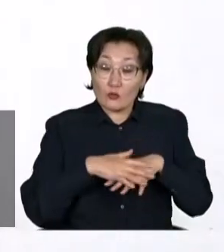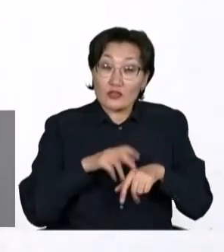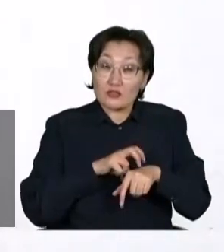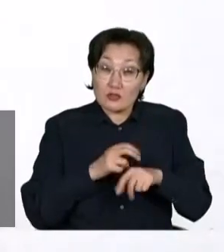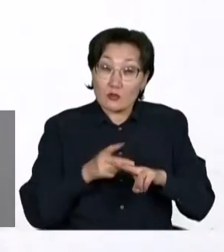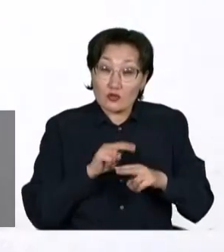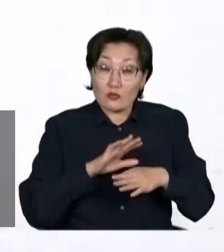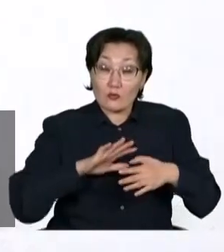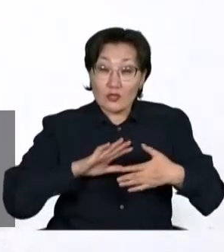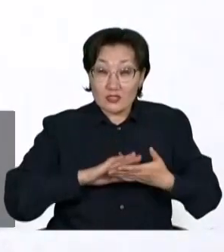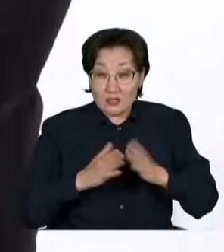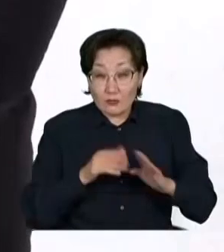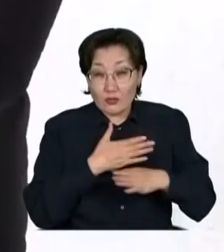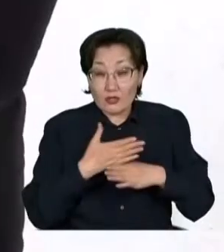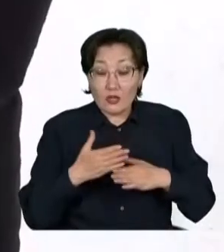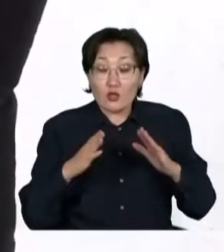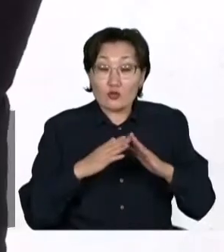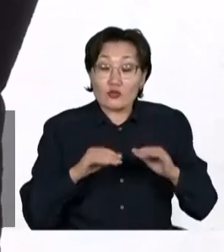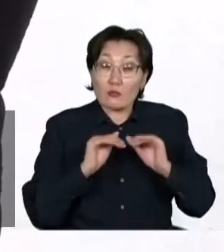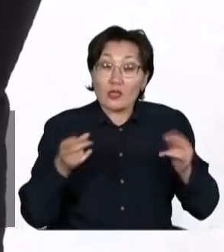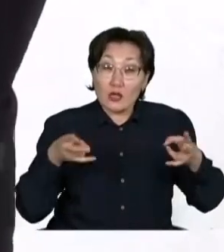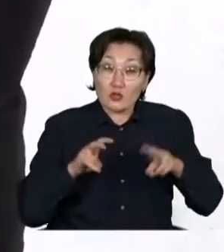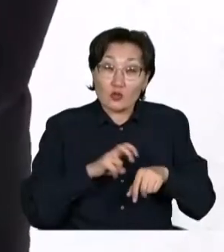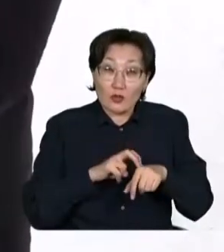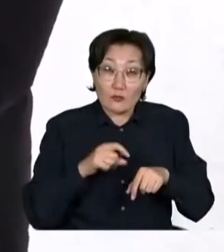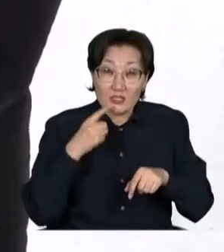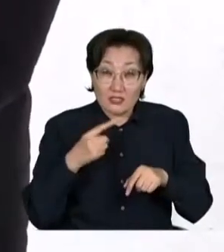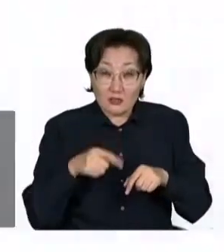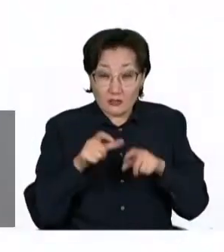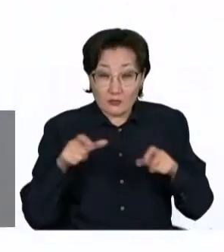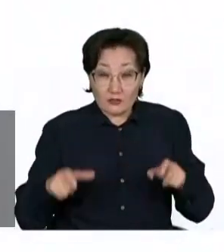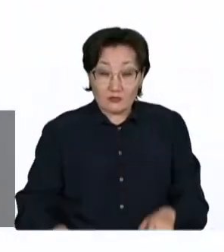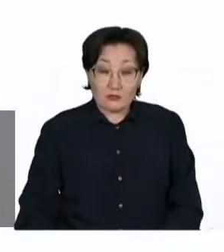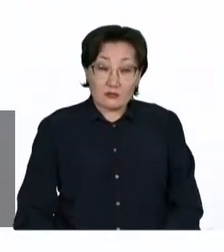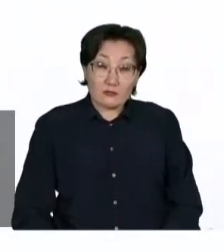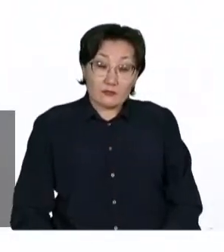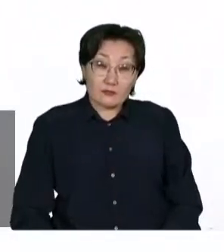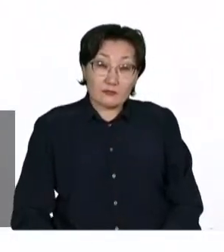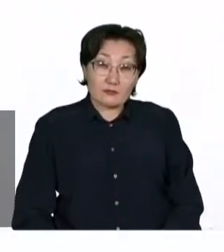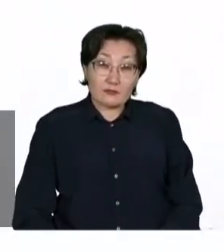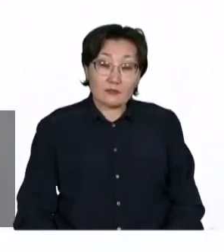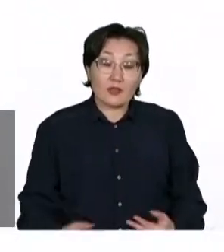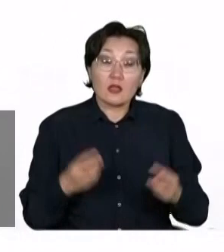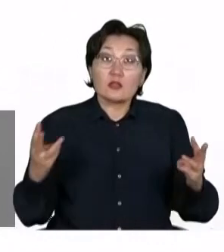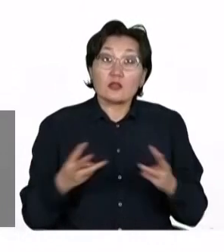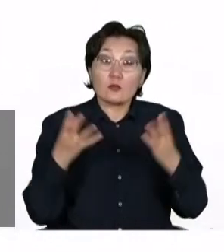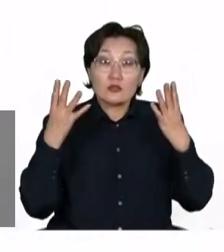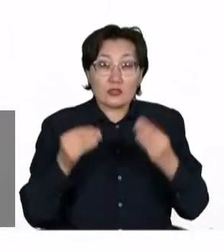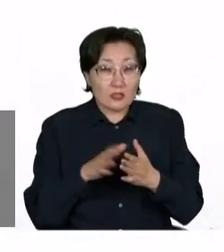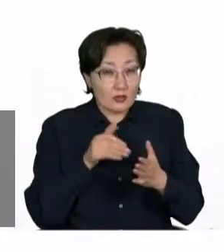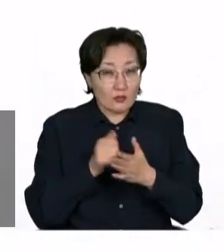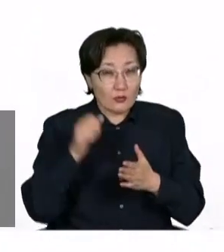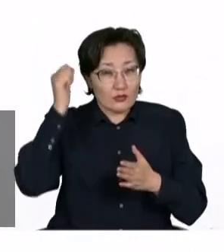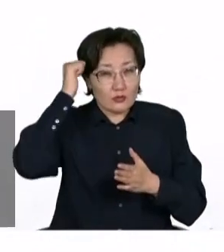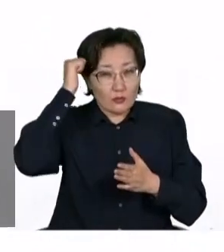Сол оқиғадан соң үйде бала қалдырудан қорқамыз дейді мұндағылар. После пожара я точно знаю, что там. Өрт болған күн әлі есімде.